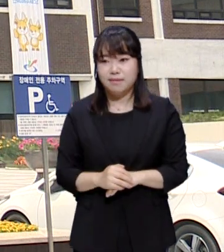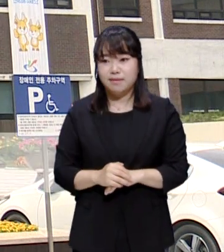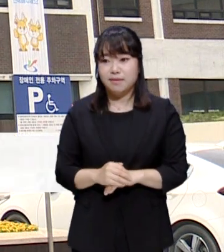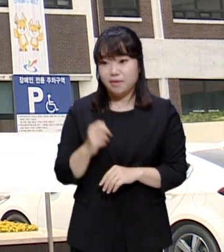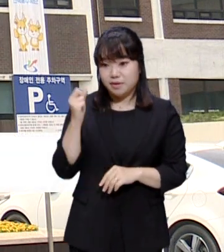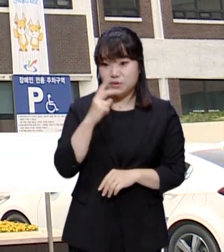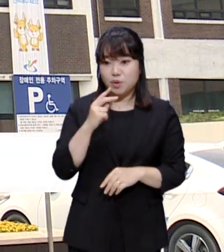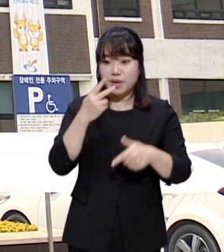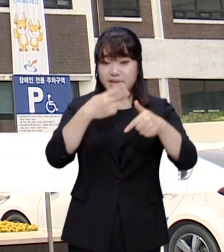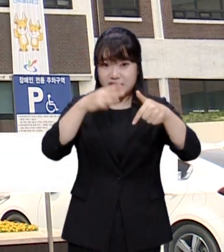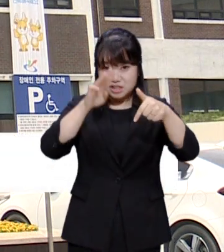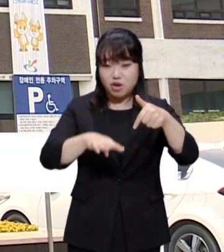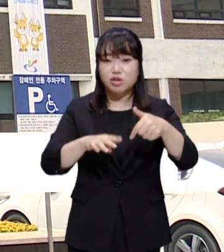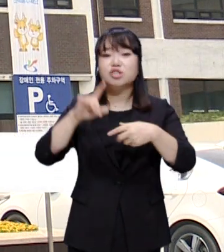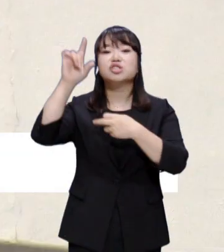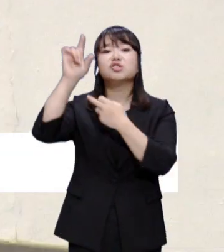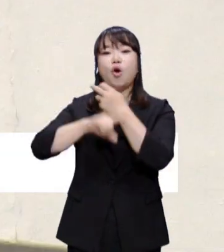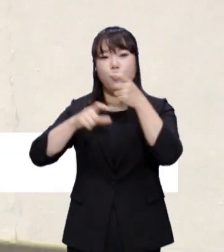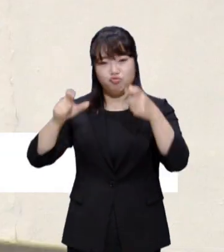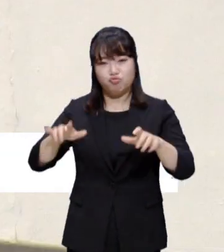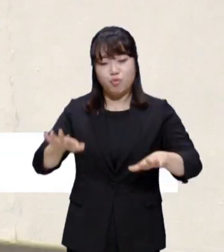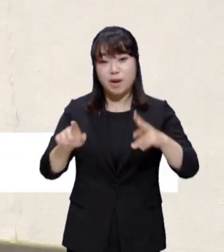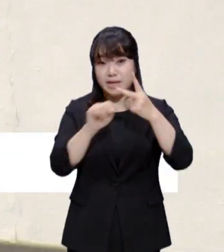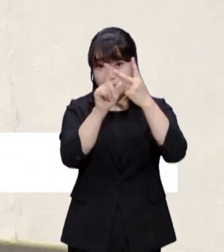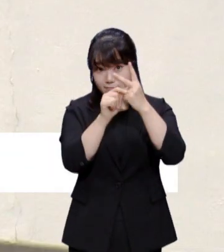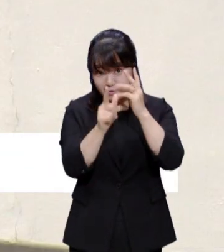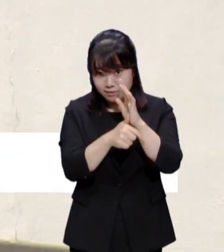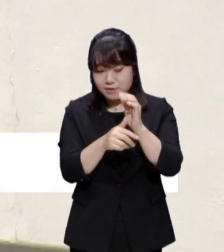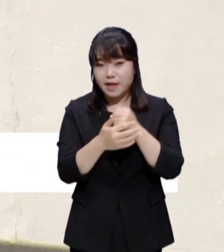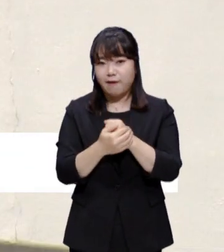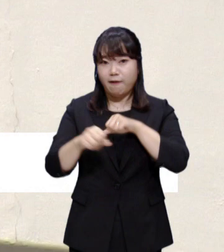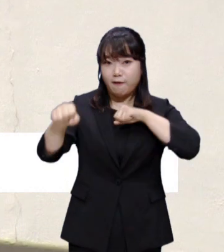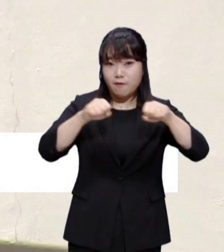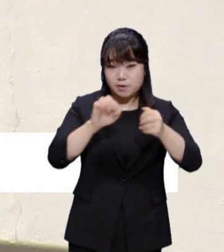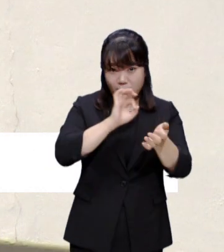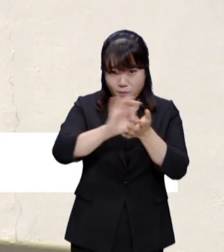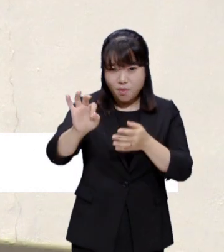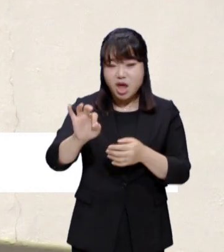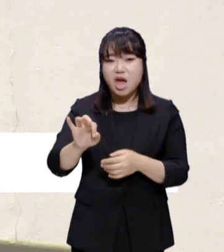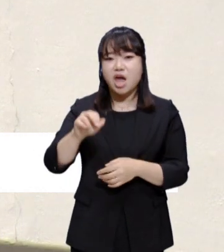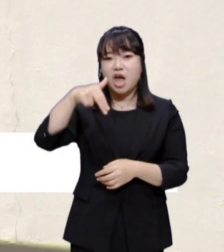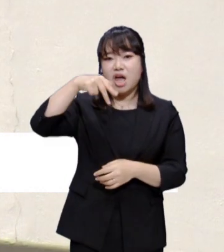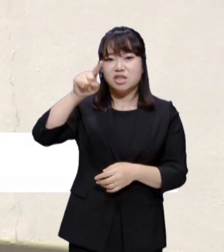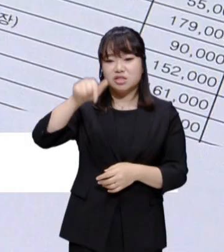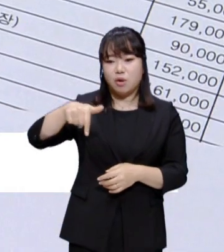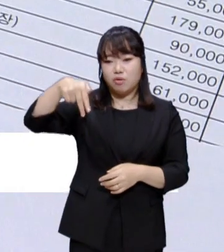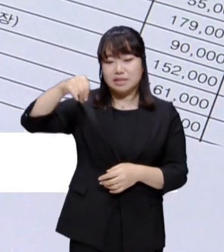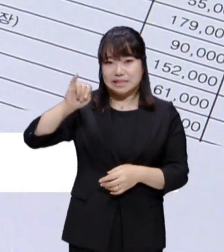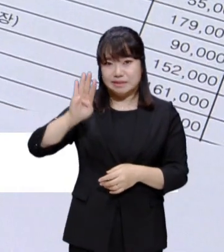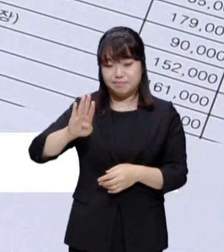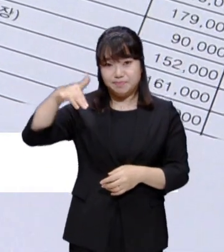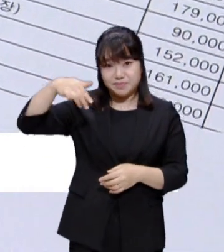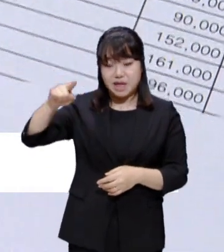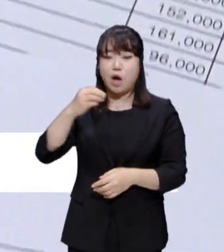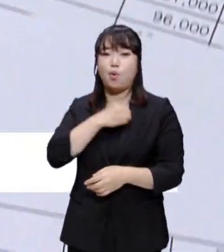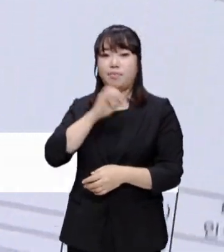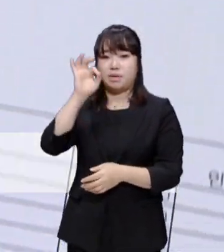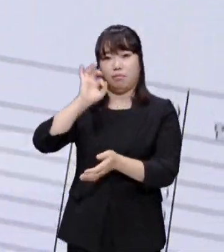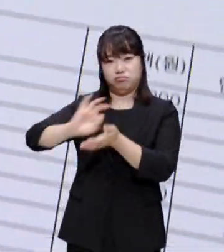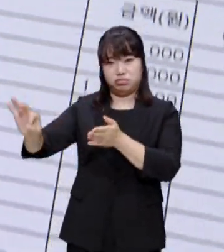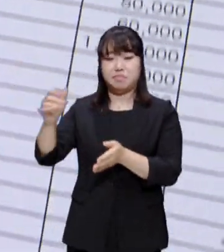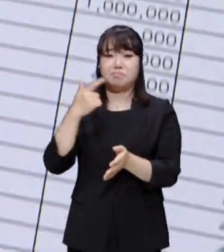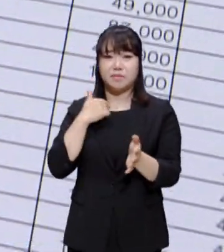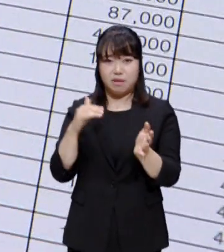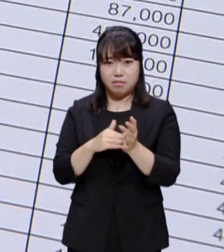인천 서구의회의 경우 올해 2월 의장 업무 추진비로 적십자 특별회비를 냈습니다. 지난해도